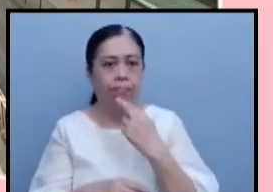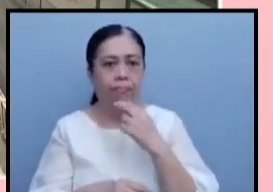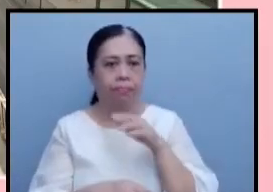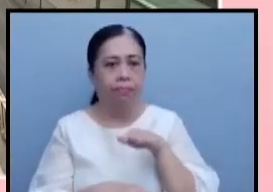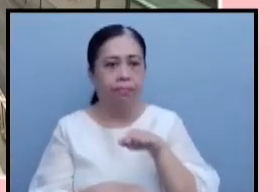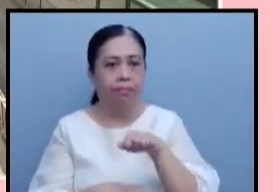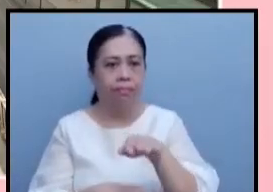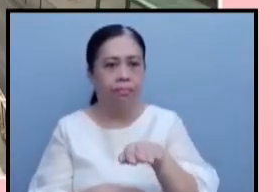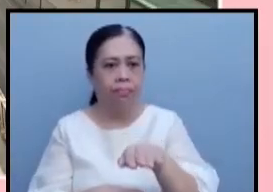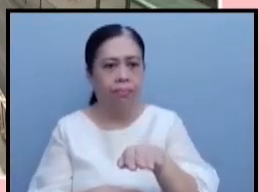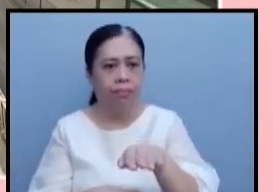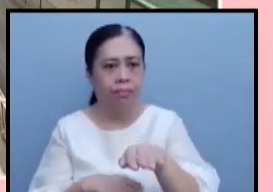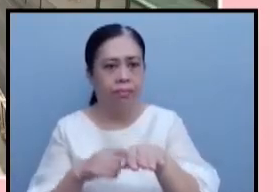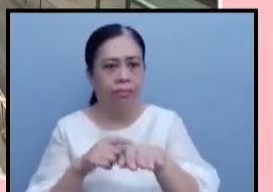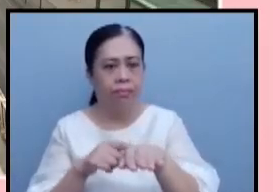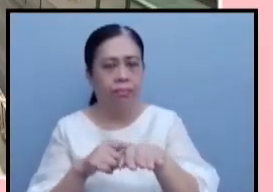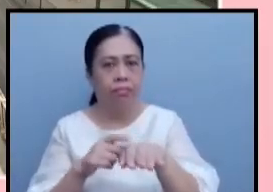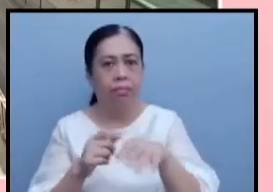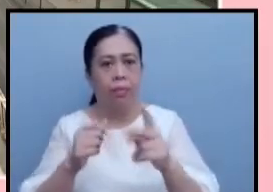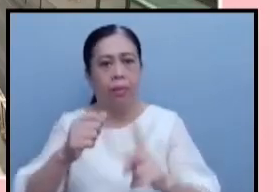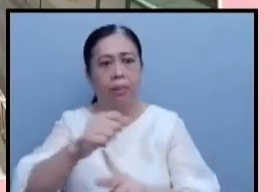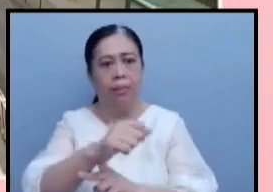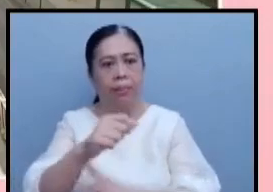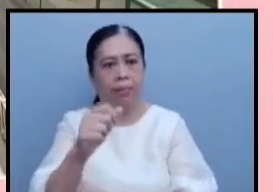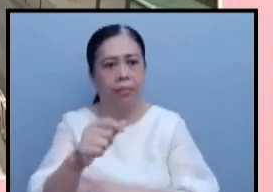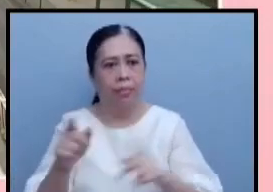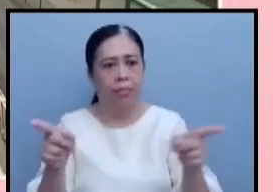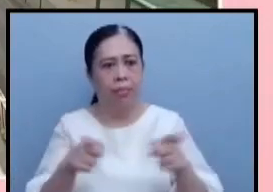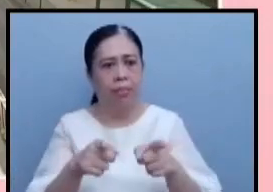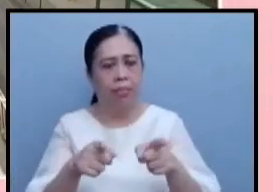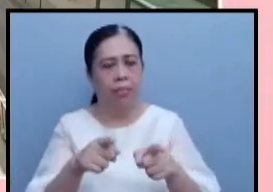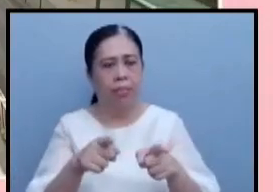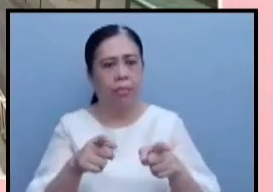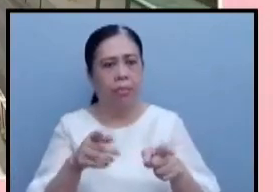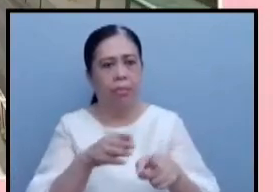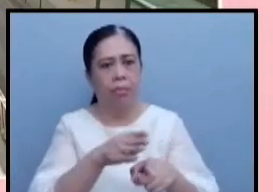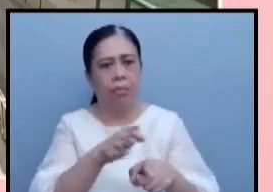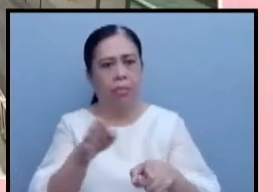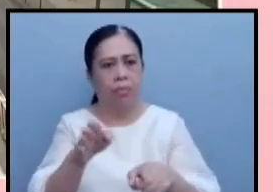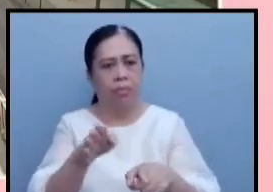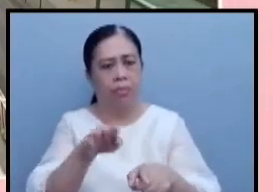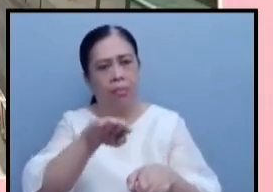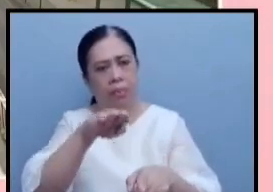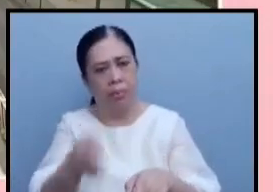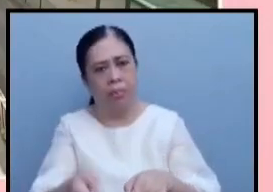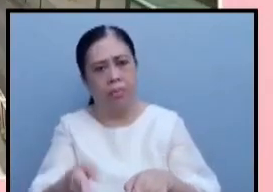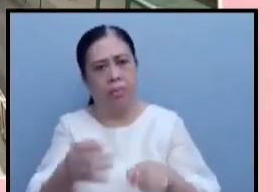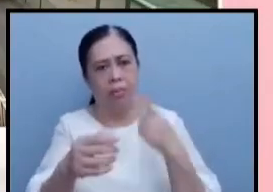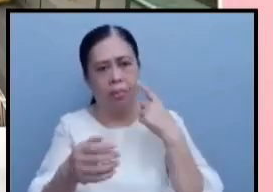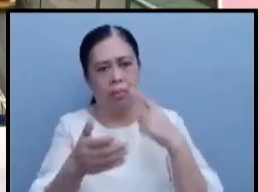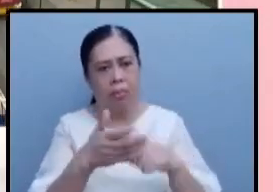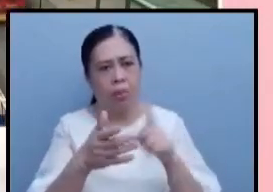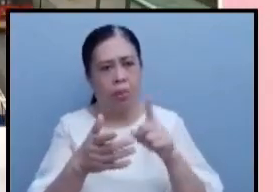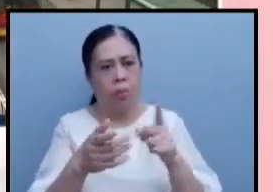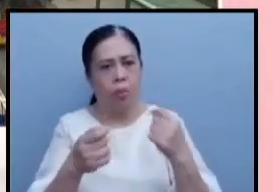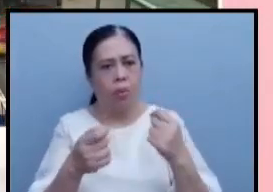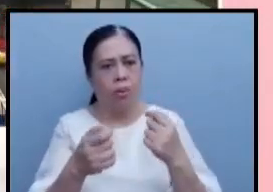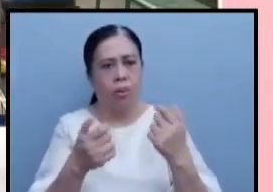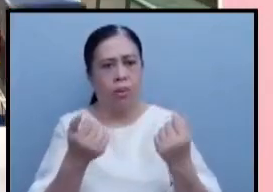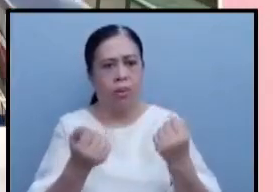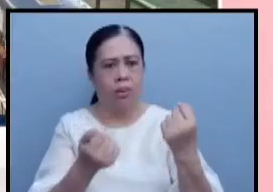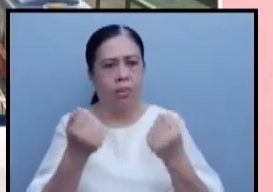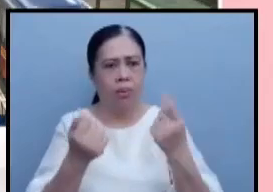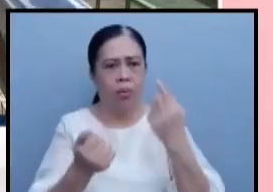ng Pinakanawan Bridge, pero bigla itong lumiko hanggang sa sumemplang. Inaalam pa ang lagay ng driver at maging dahilan ng